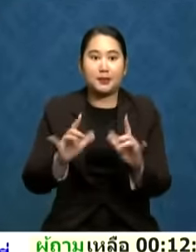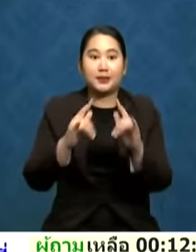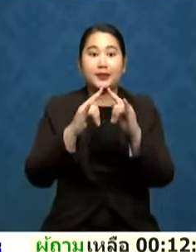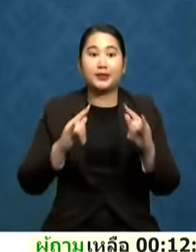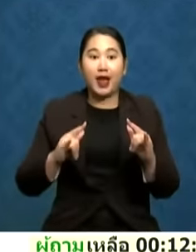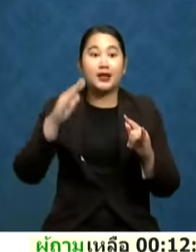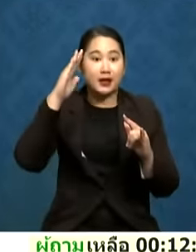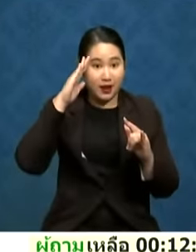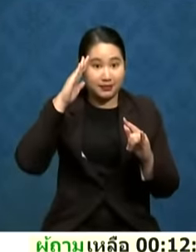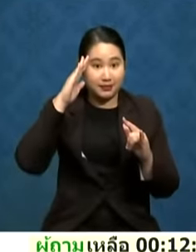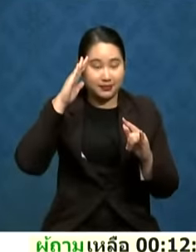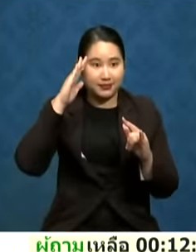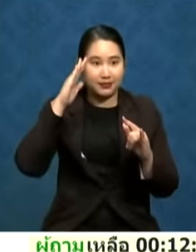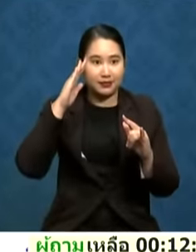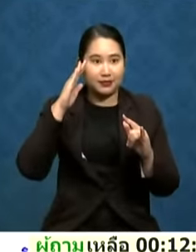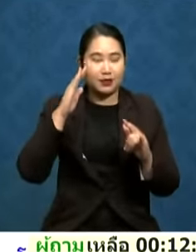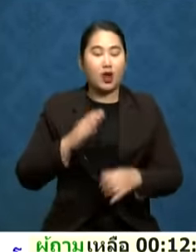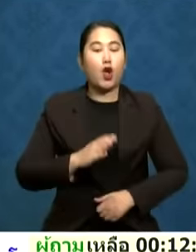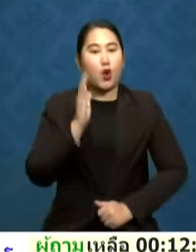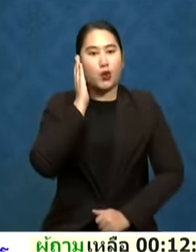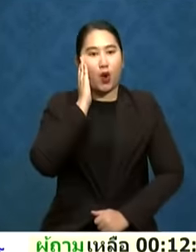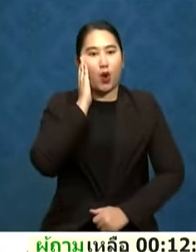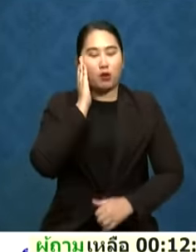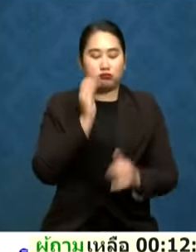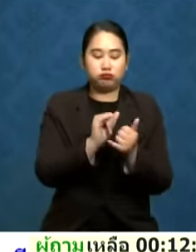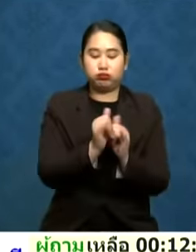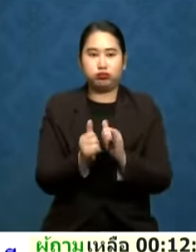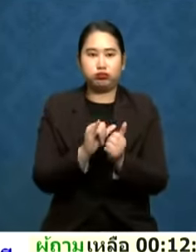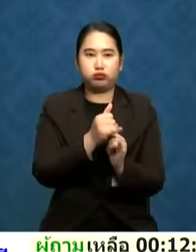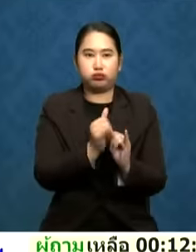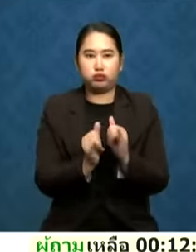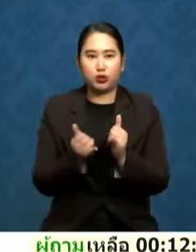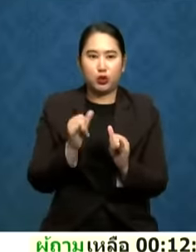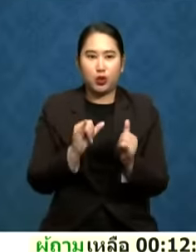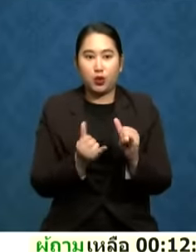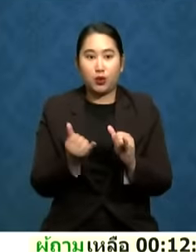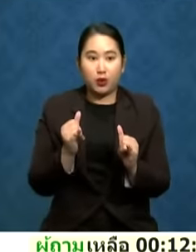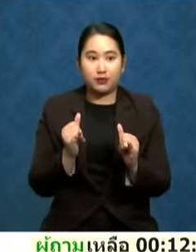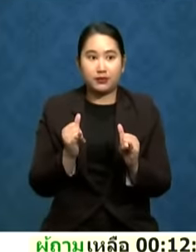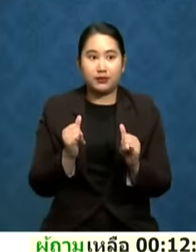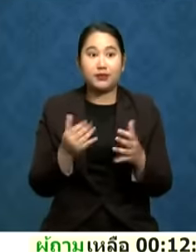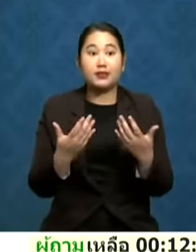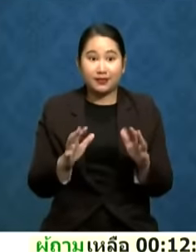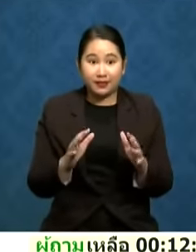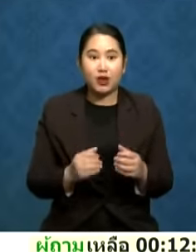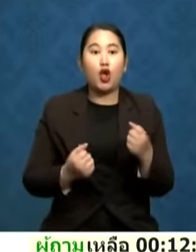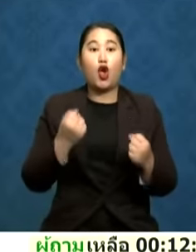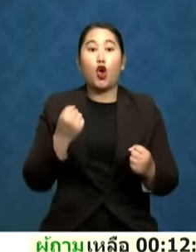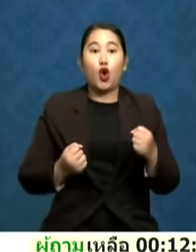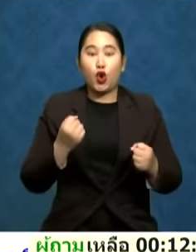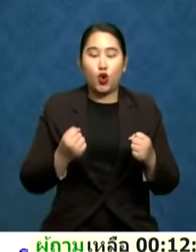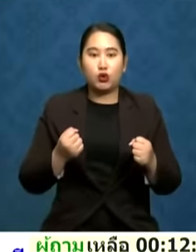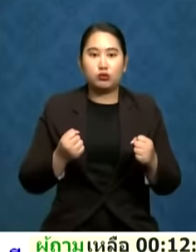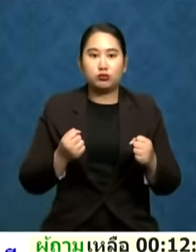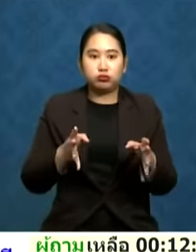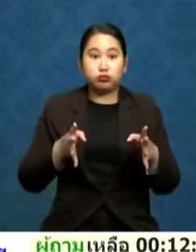ยุนั้นก็ให้มีการนอนทบไดเป็ชนเช่นซึ่งเมื่อลดบรทุกดัเกราวนะครับไปถึงข้